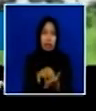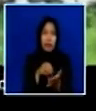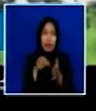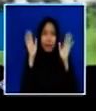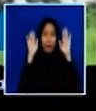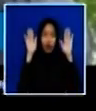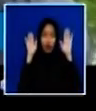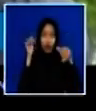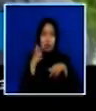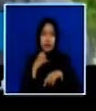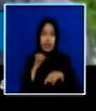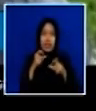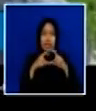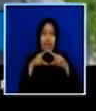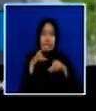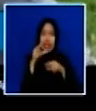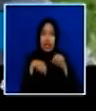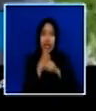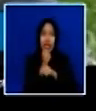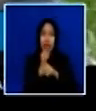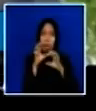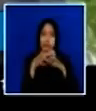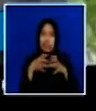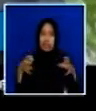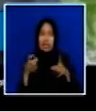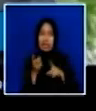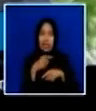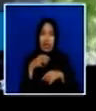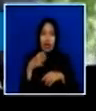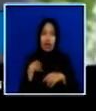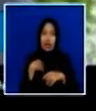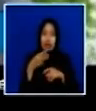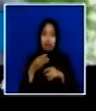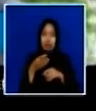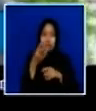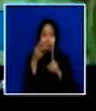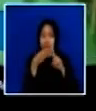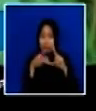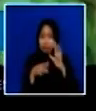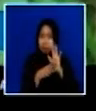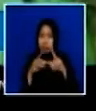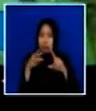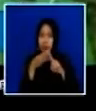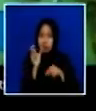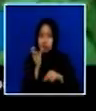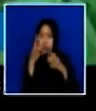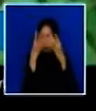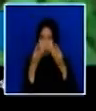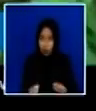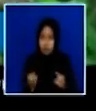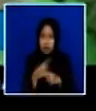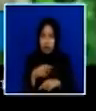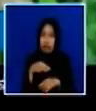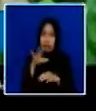sarang tawon berukuran cukup besar ini menggantung pada dahan pohon bambu dengan ketinggian sekitar 50 meter dari